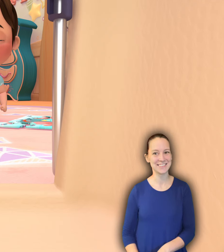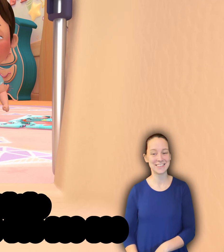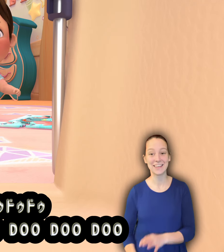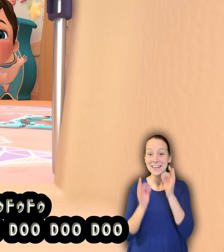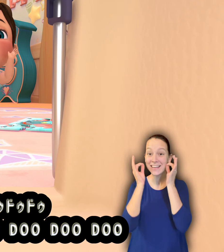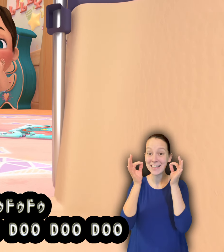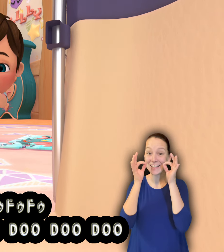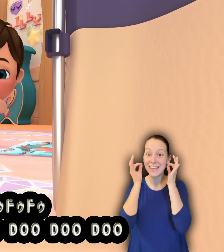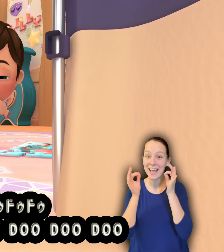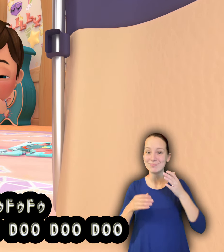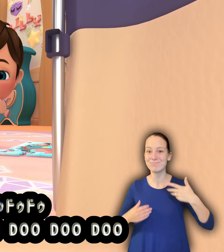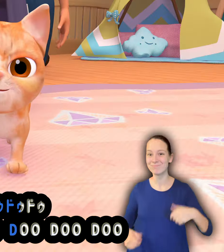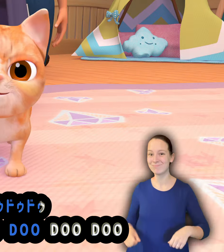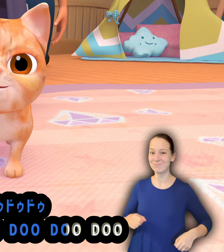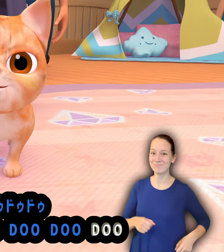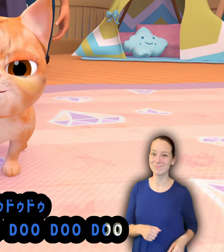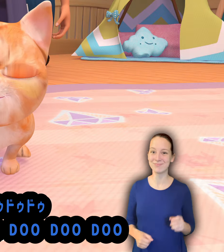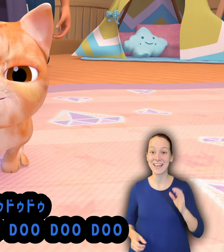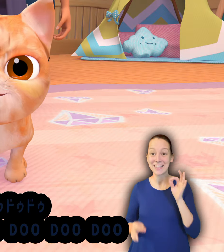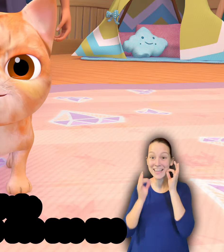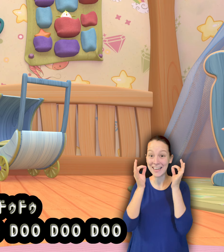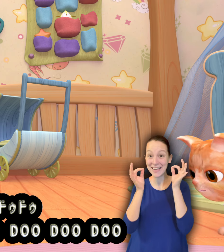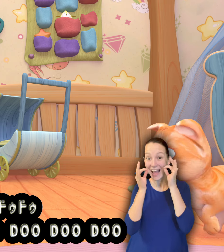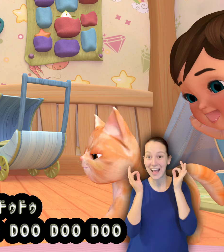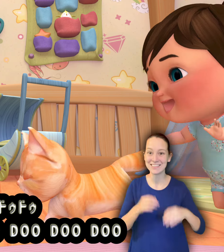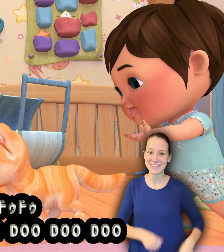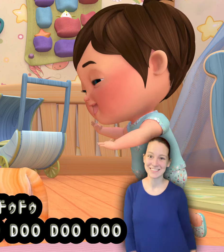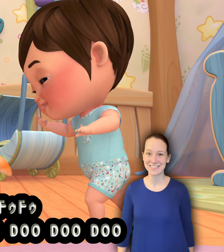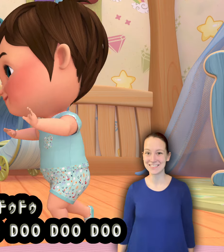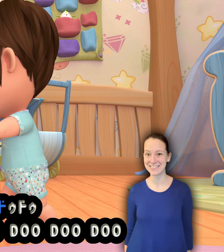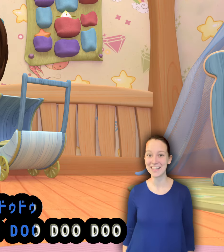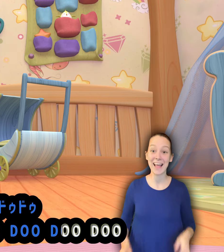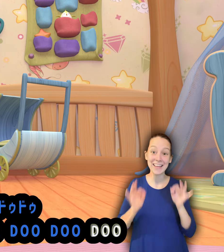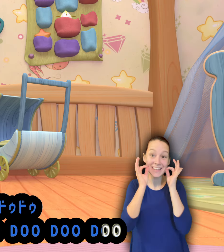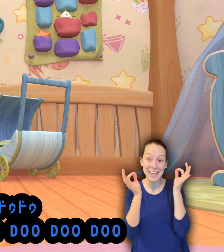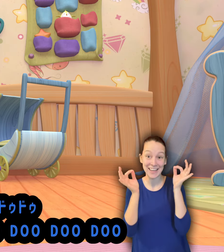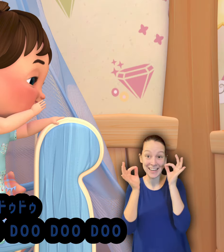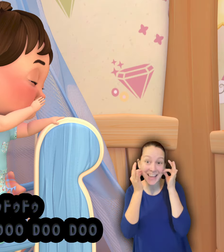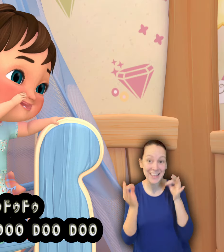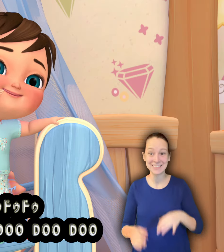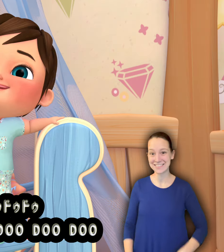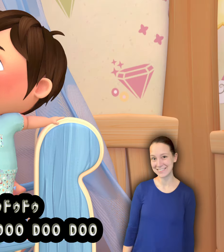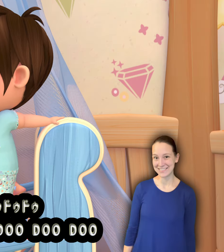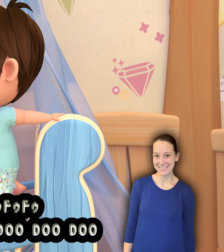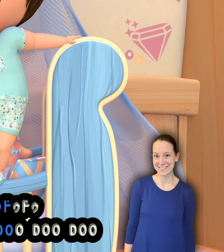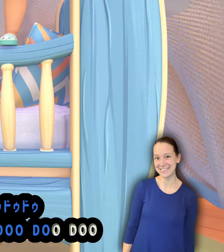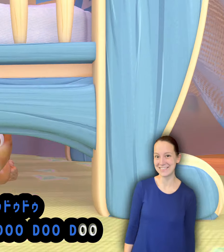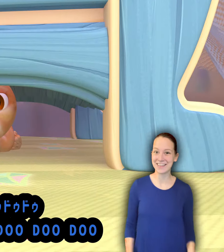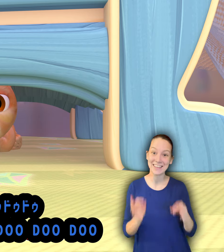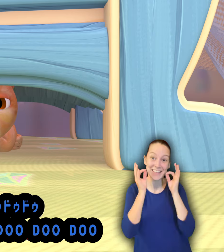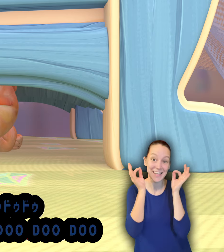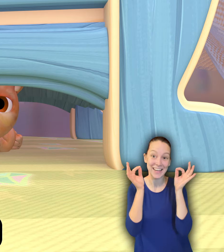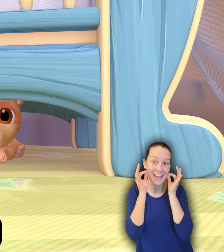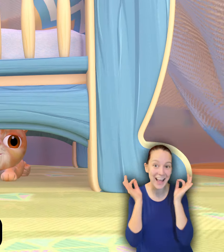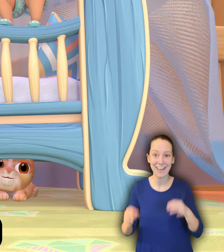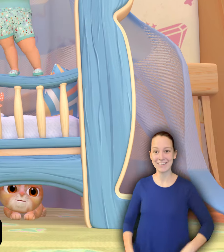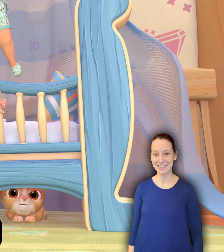ちゃん猫ちゃんトゥルトゥル猫ちゃんトゥルトゥル猫ちゃん